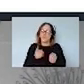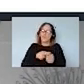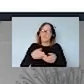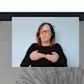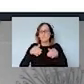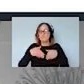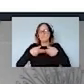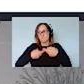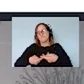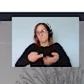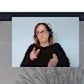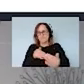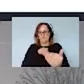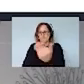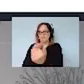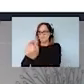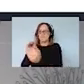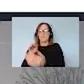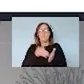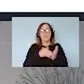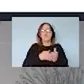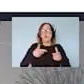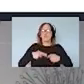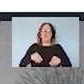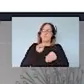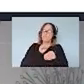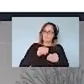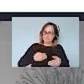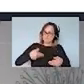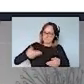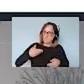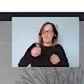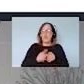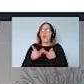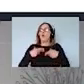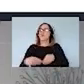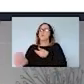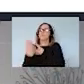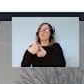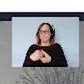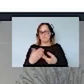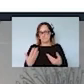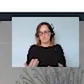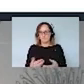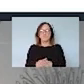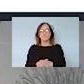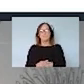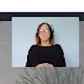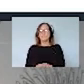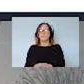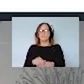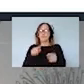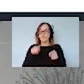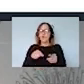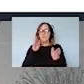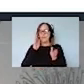są dostosowane do potrzeb i prowadzących, i tych osób, które biorą w nich udział. Więc na